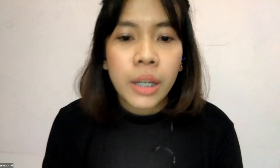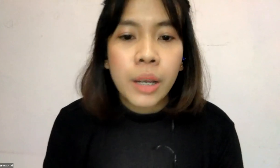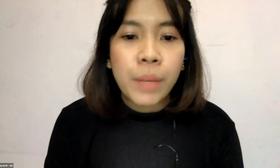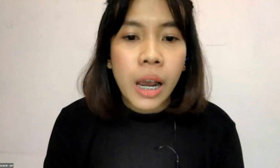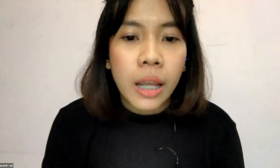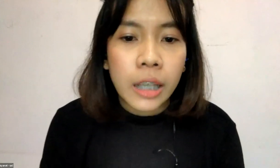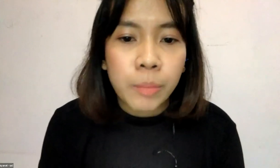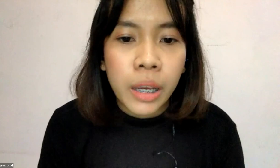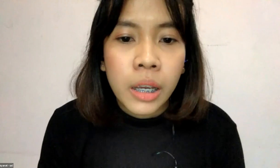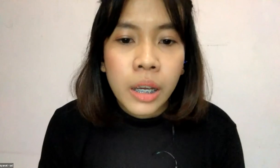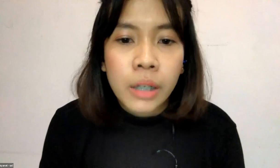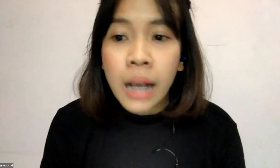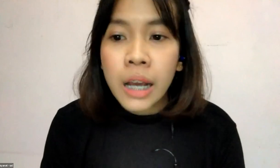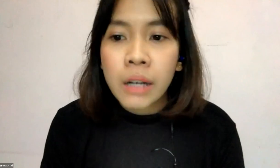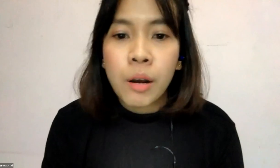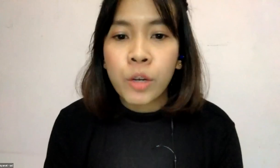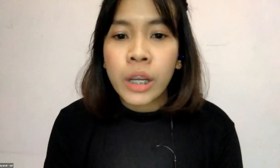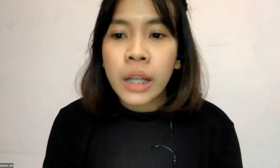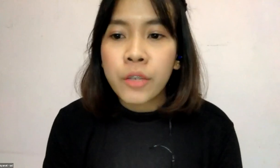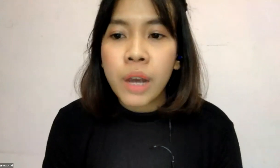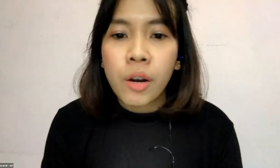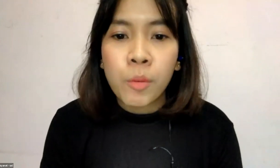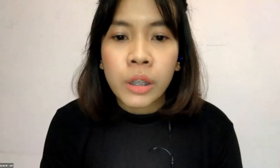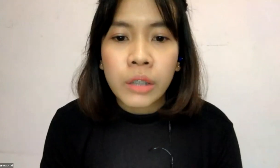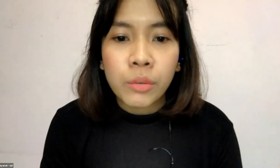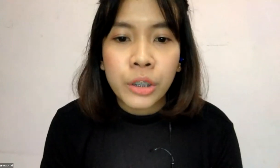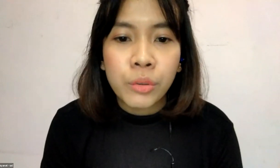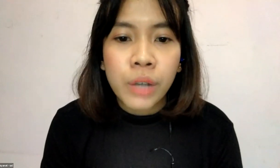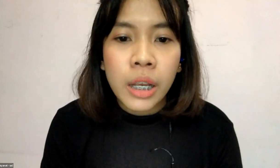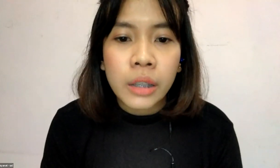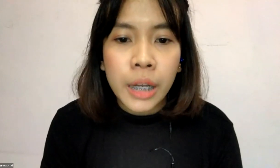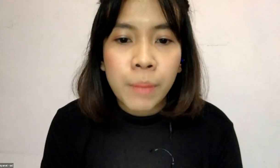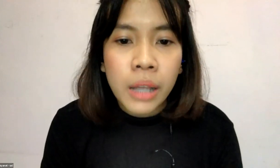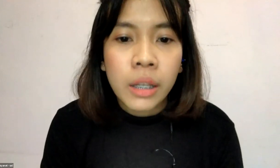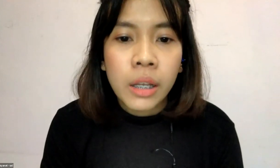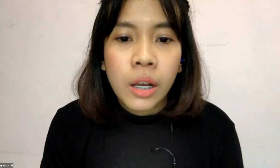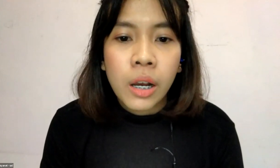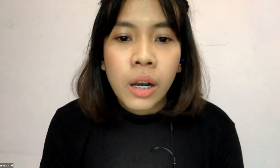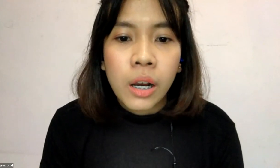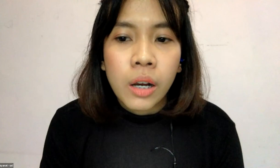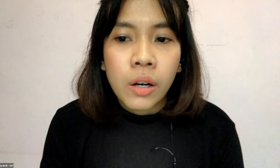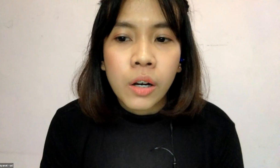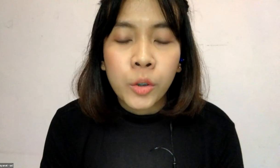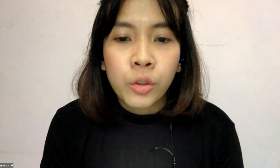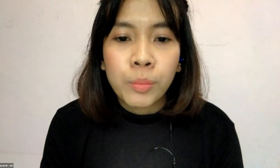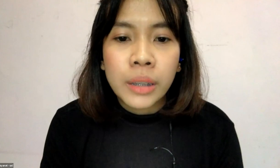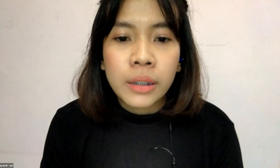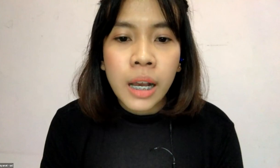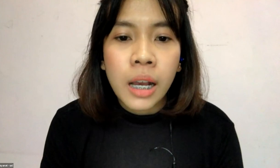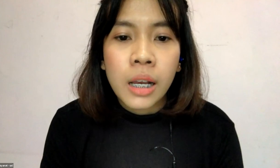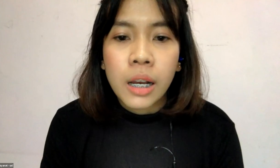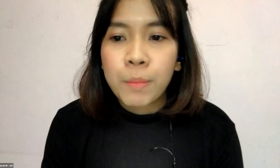dari pihak LSP agar Oh mungkin nanti juga ada komunitas tuli juga yang terlibat untuk